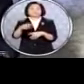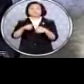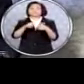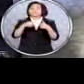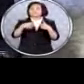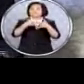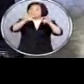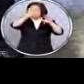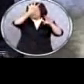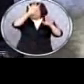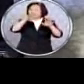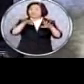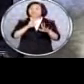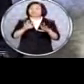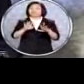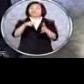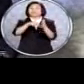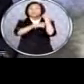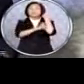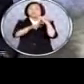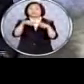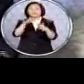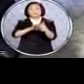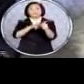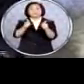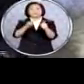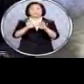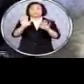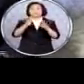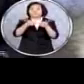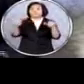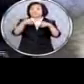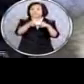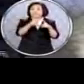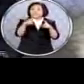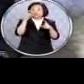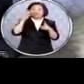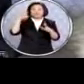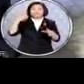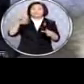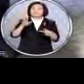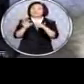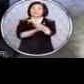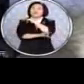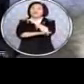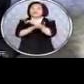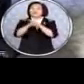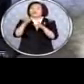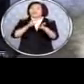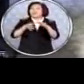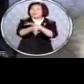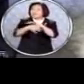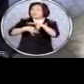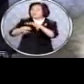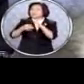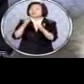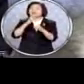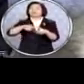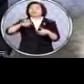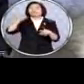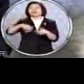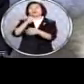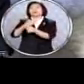进党不分区的名单当中有一位走路工被判刑的先辞掉了，后来有一位内线交易被